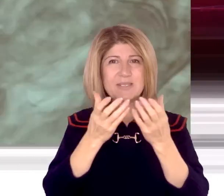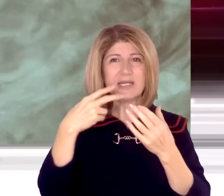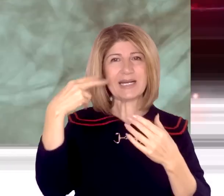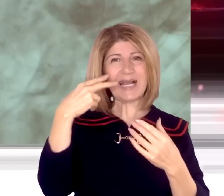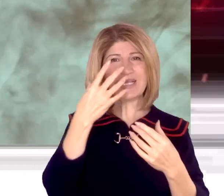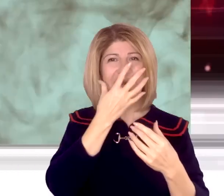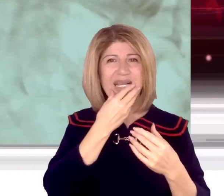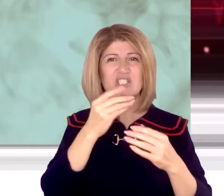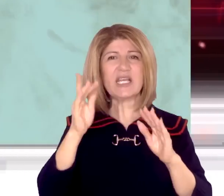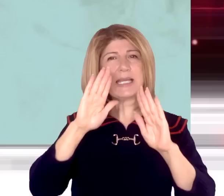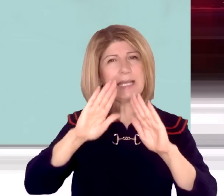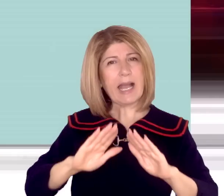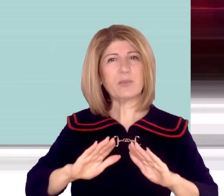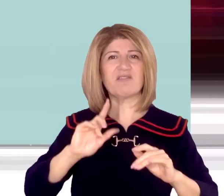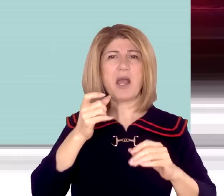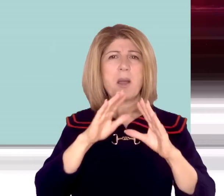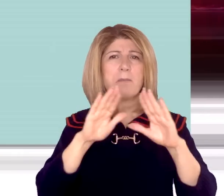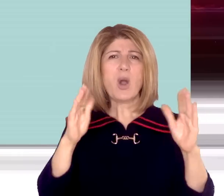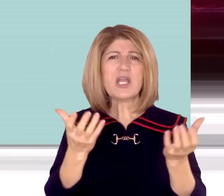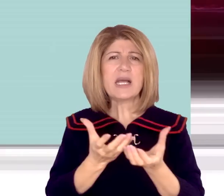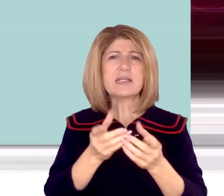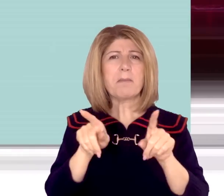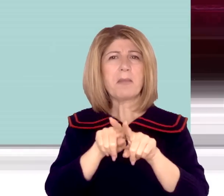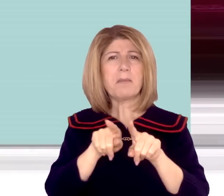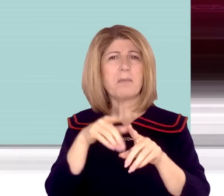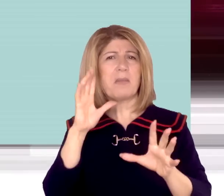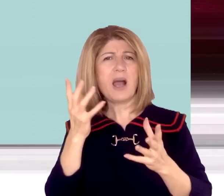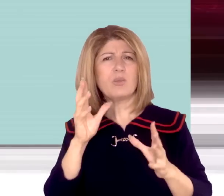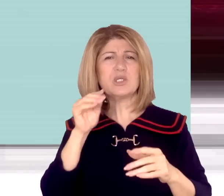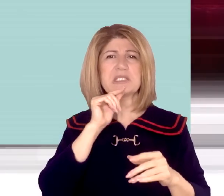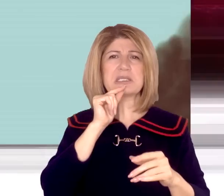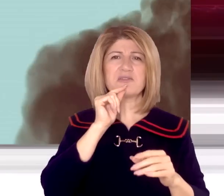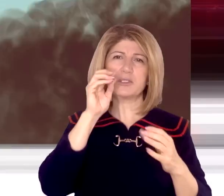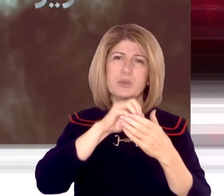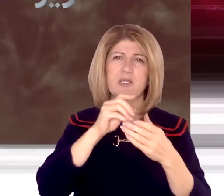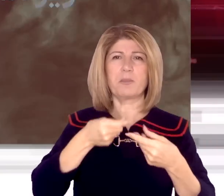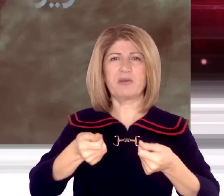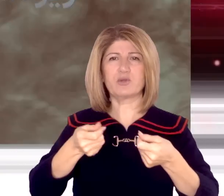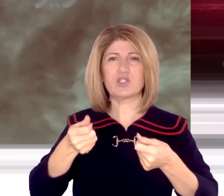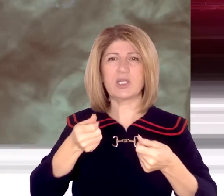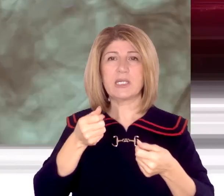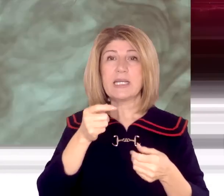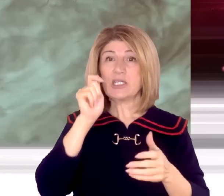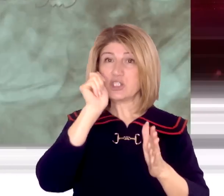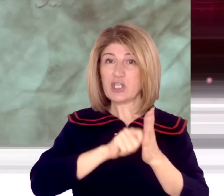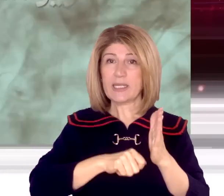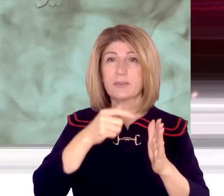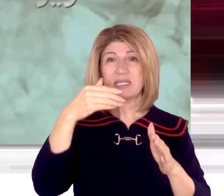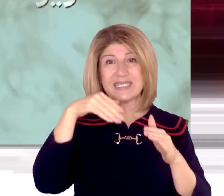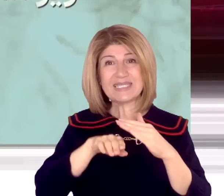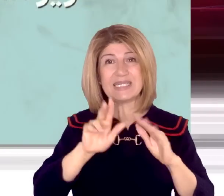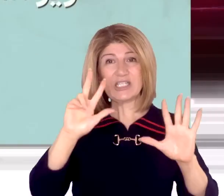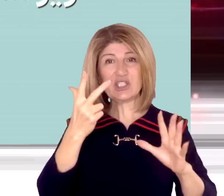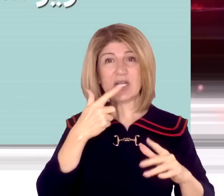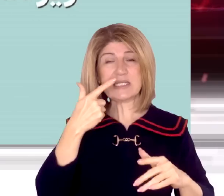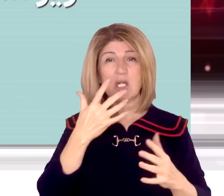جذابیت بسته‌بندی و رنگ‌های شادش کم کنن و همه رو در پاکت‌های یکسان مثلا با رنگ سفید بفروشن. جریمه فروش